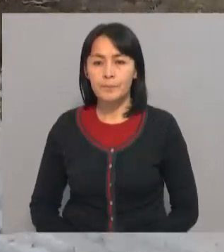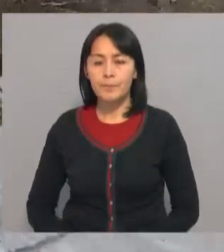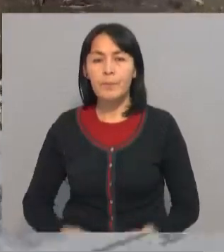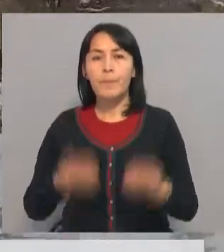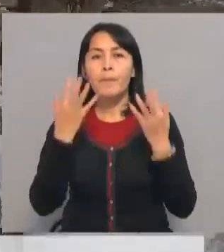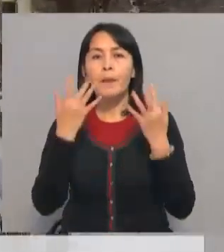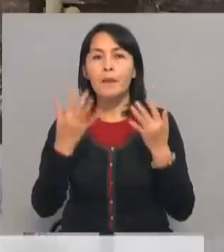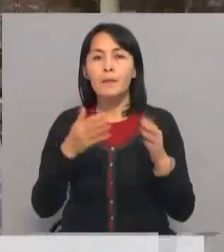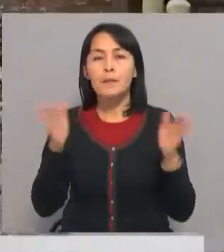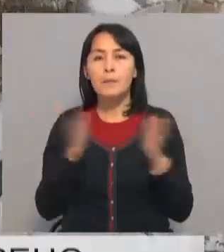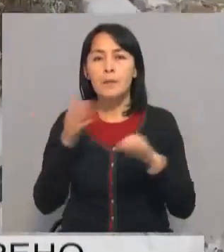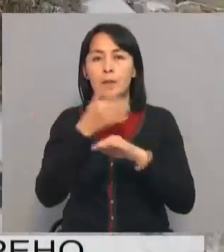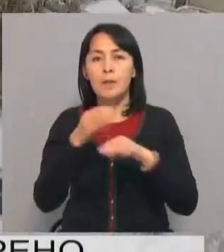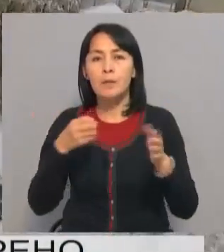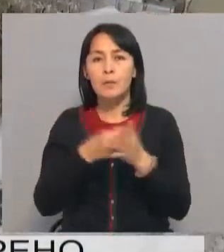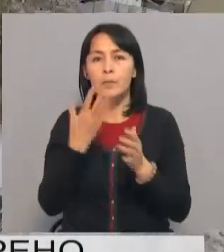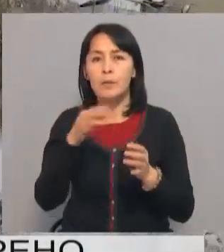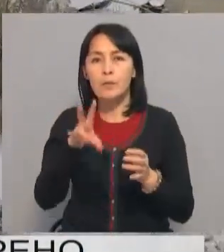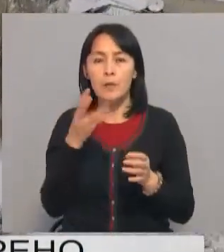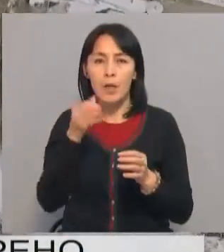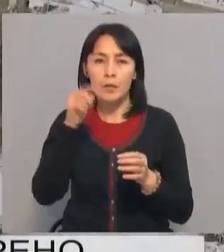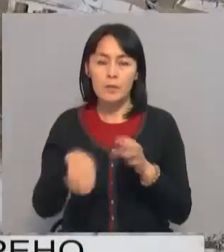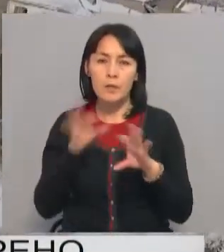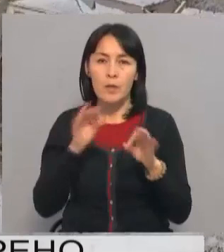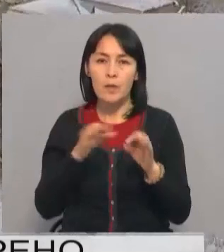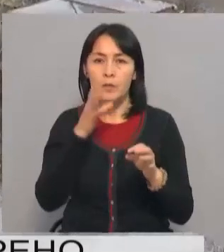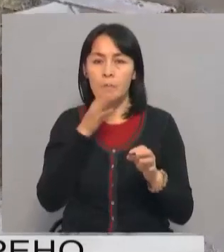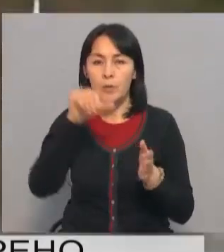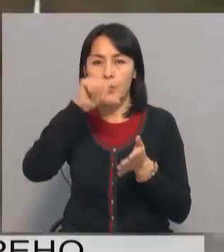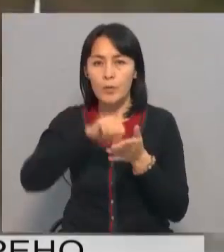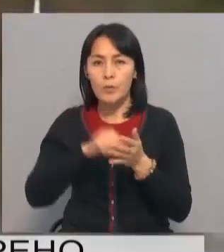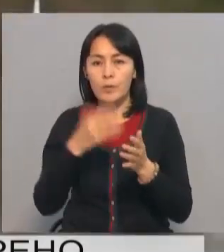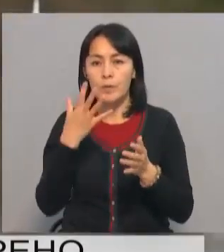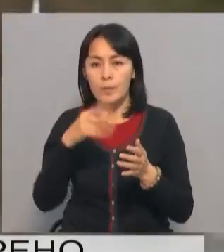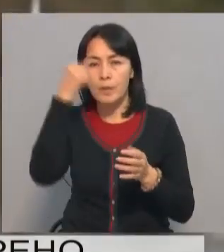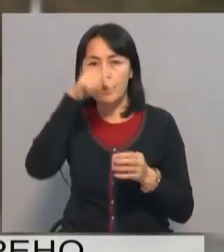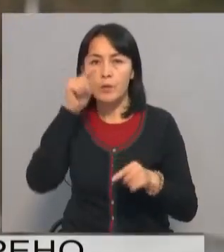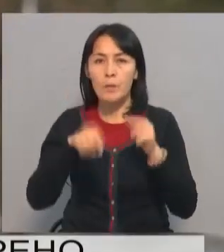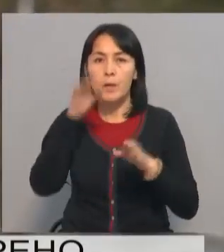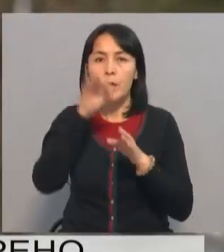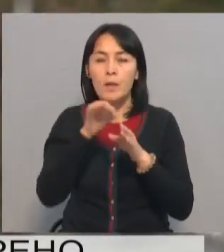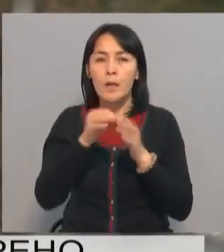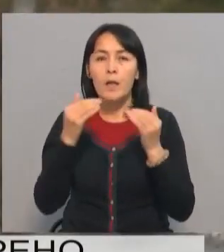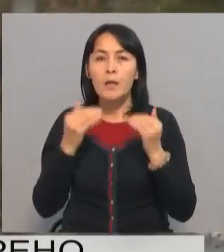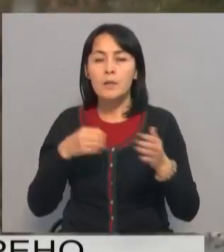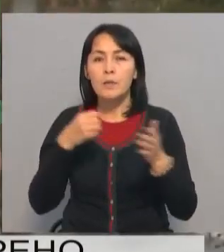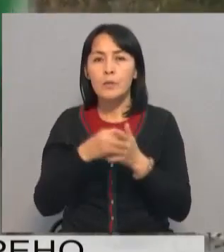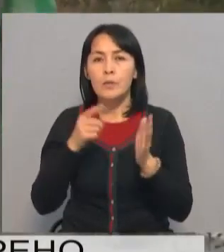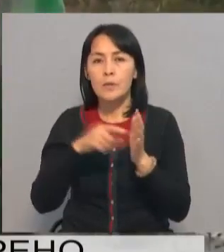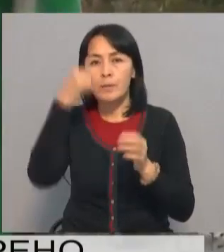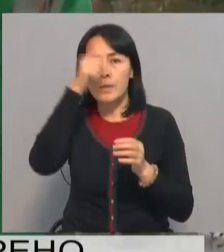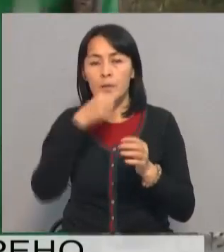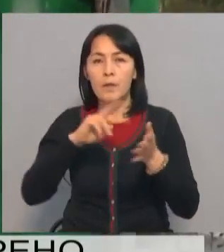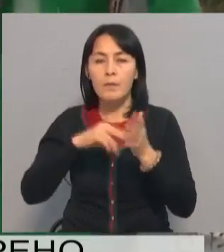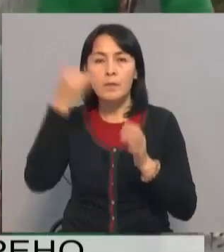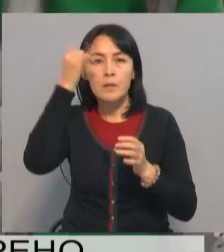Размер микрокредита может составлять до 5 миллионов тенге. Максимальный срок участия от 5 лет на любые цели и до 7 лет для проекта в